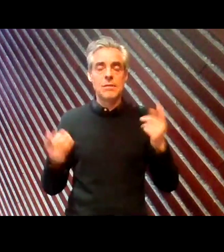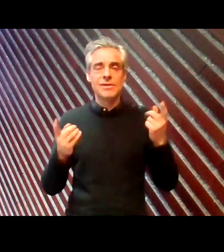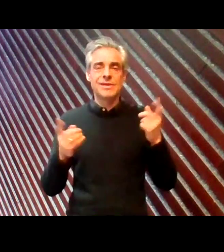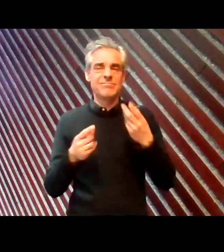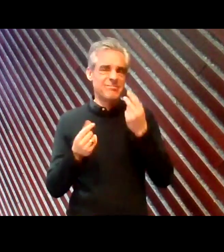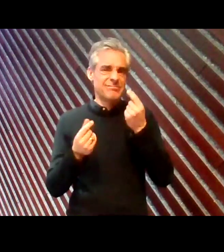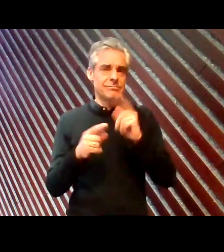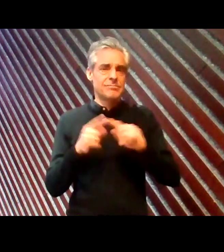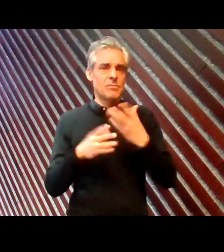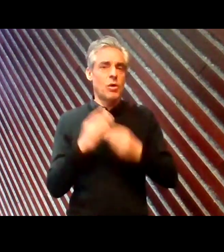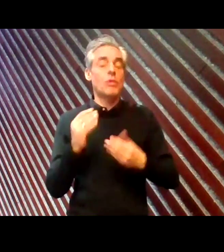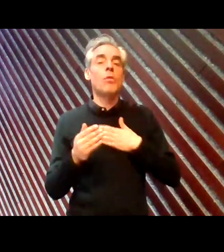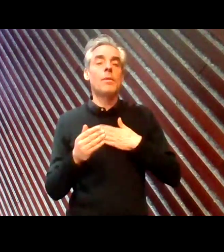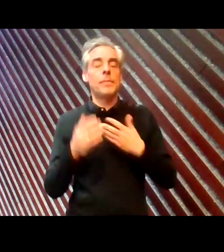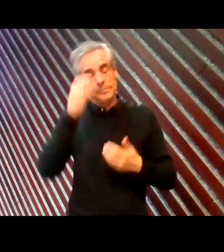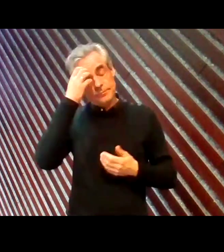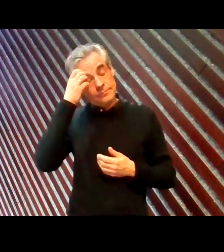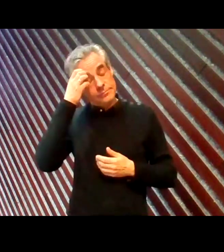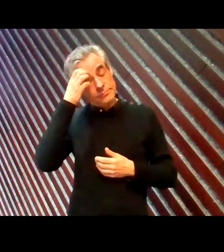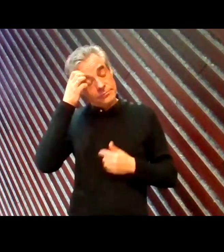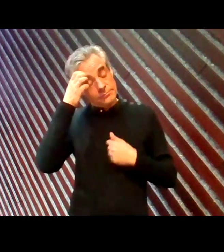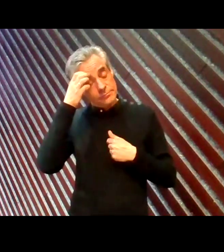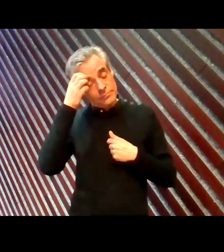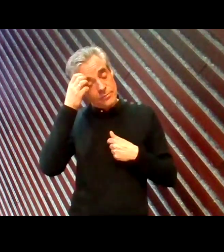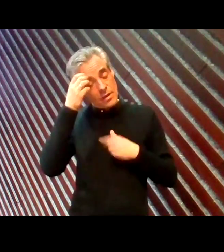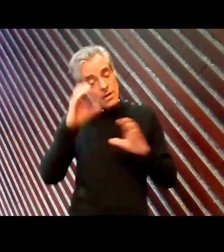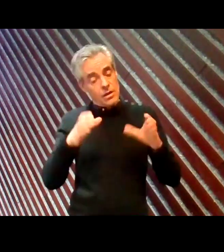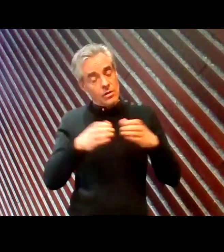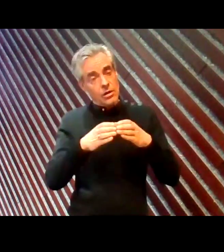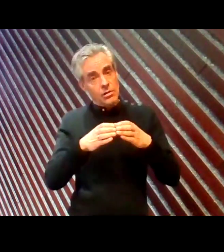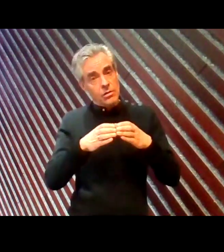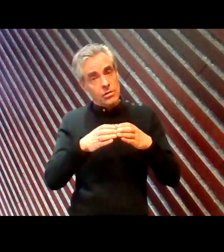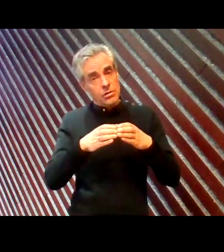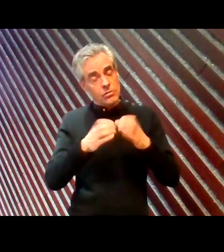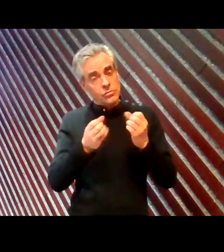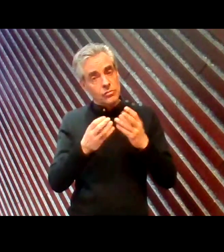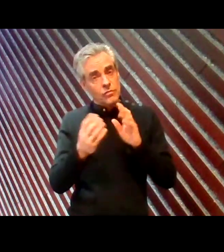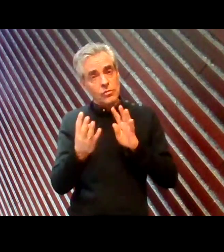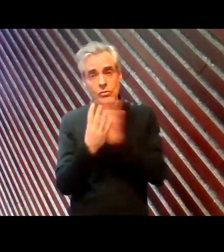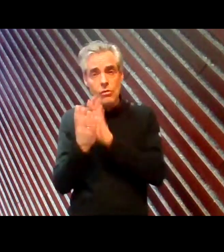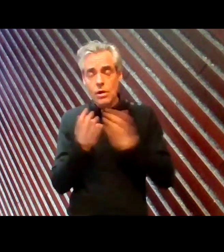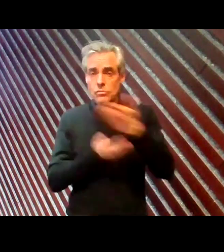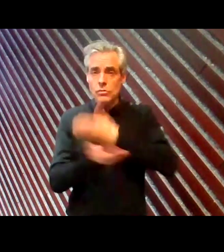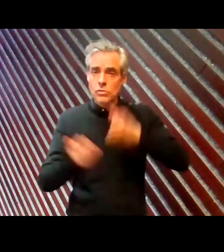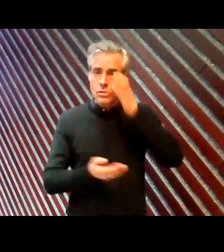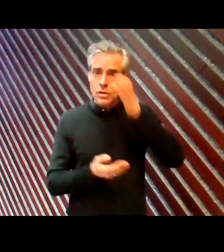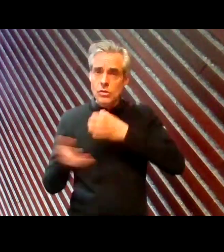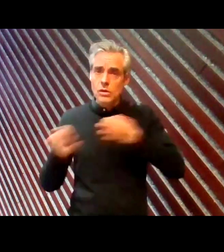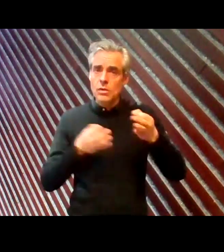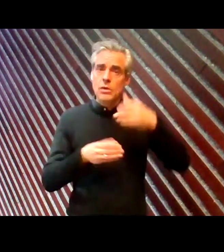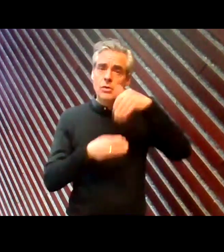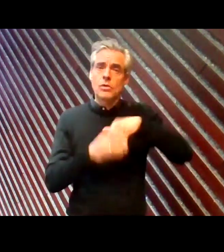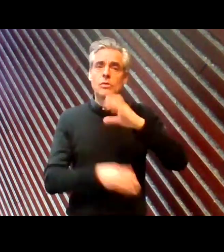je participe à un organisme d'entreprise et en s'écoute avec également au